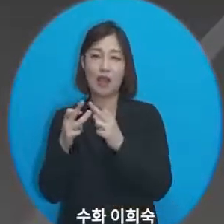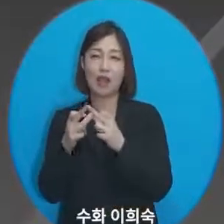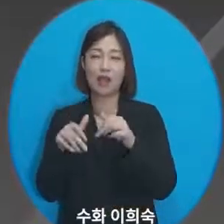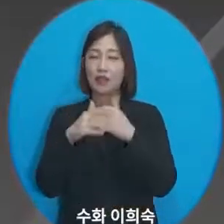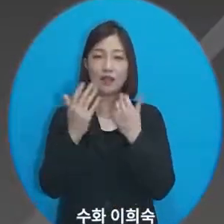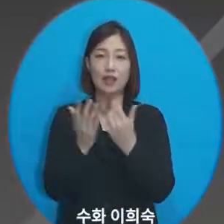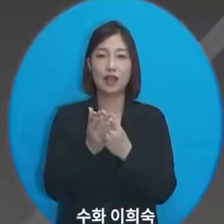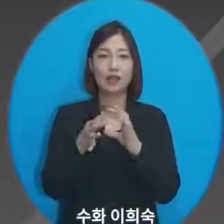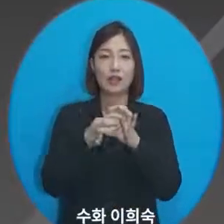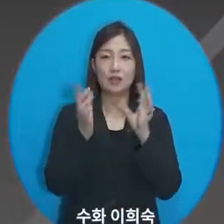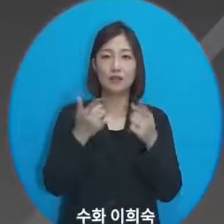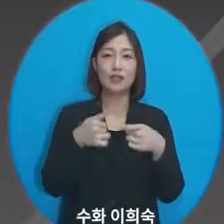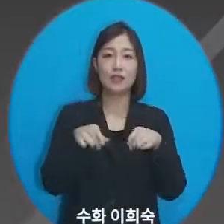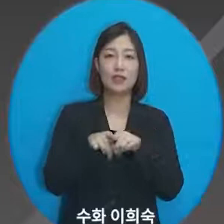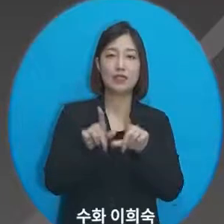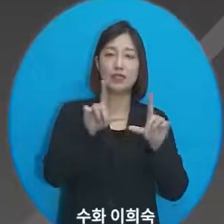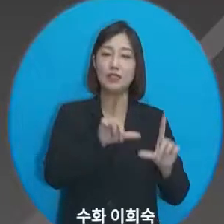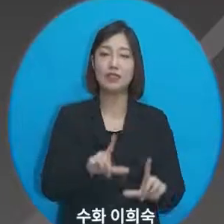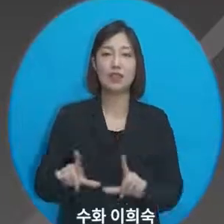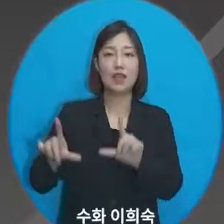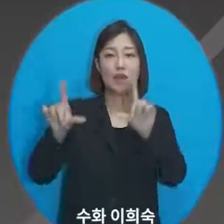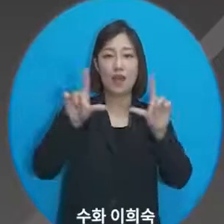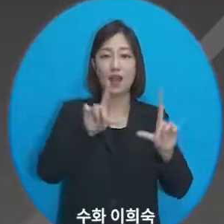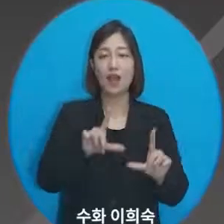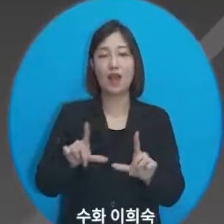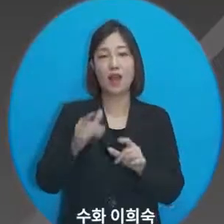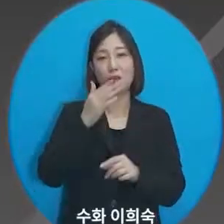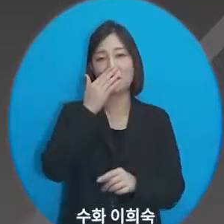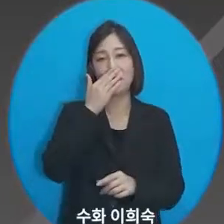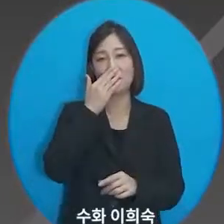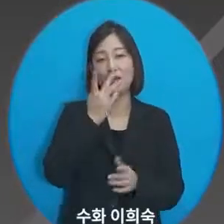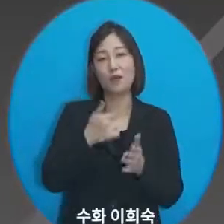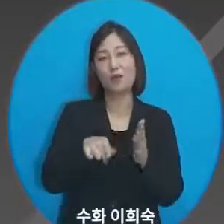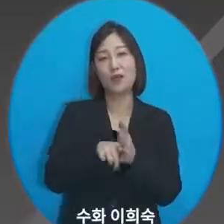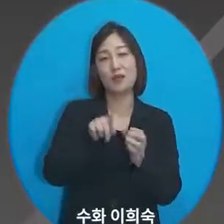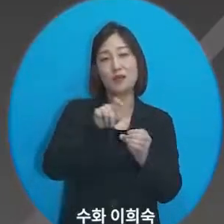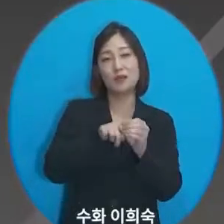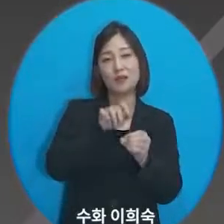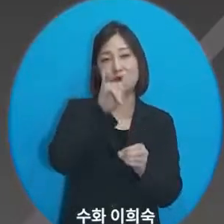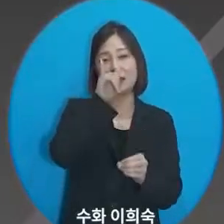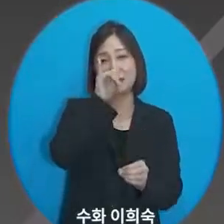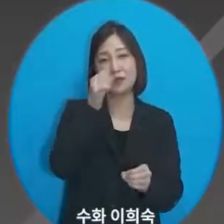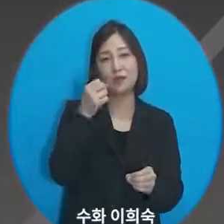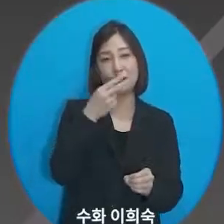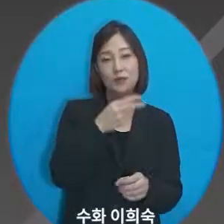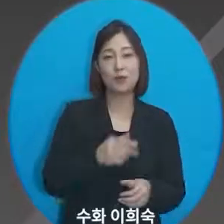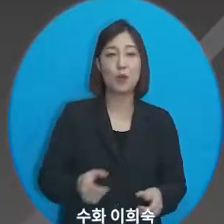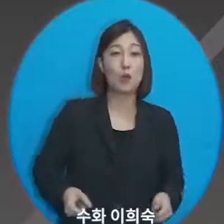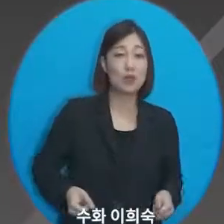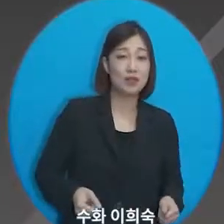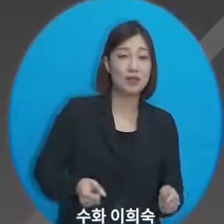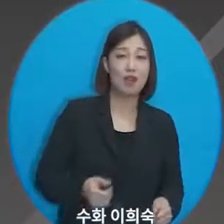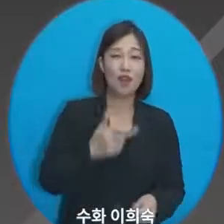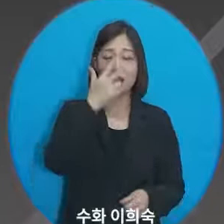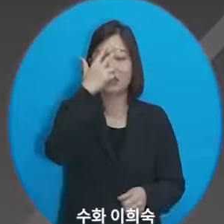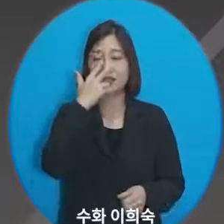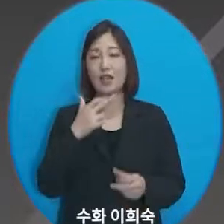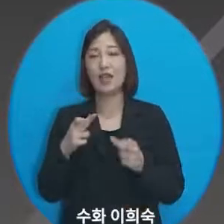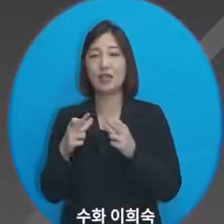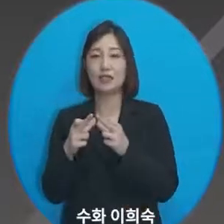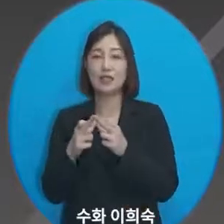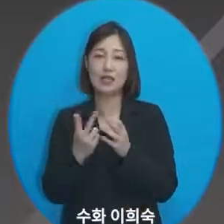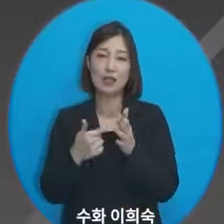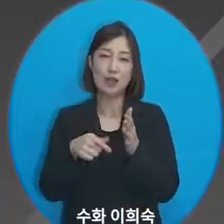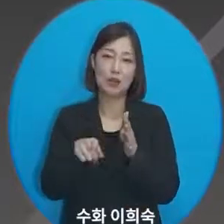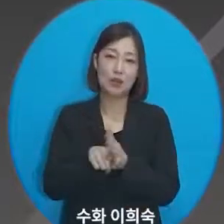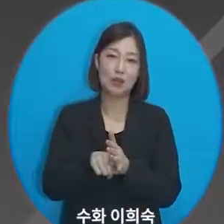조성하는 것, 이것이 목적이고요. 특히 휠체어를 타고 있는 장애인이나 시각장애인 이런 분들에게 굉장히